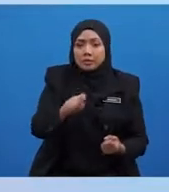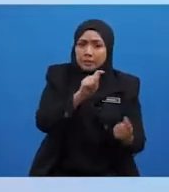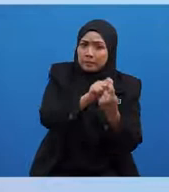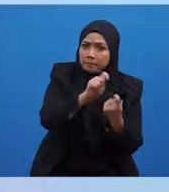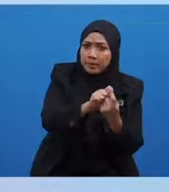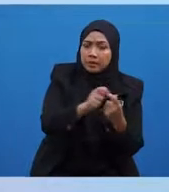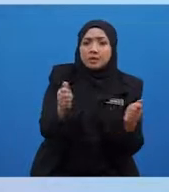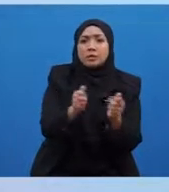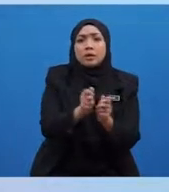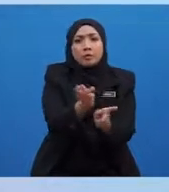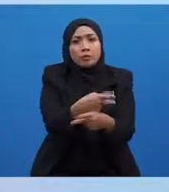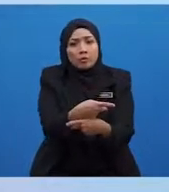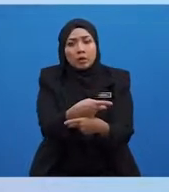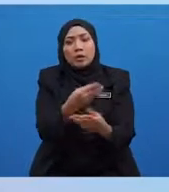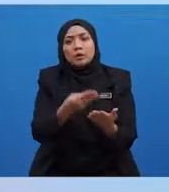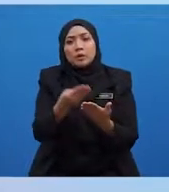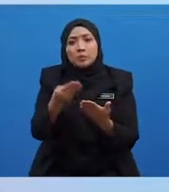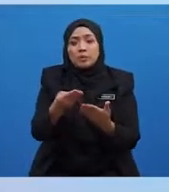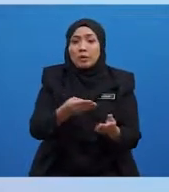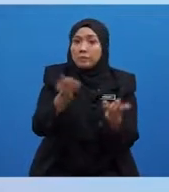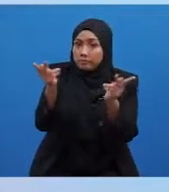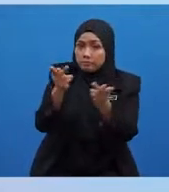dengan produk atau perkhidmatan.